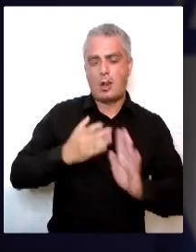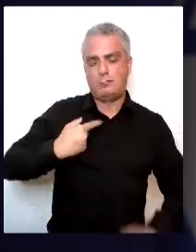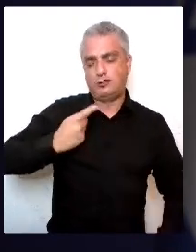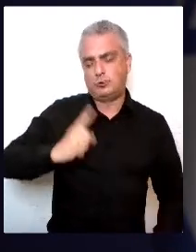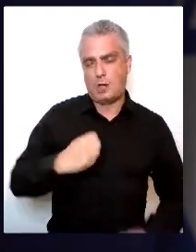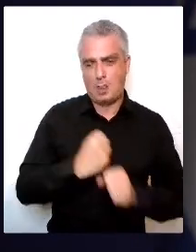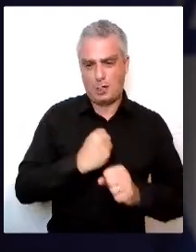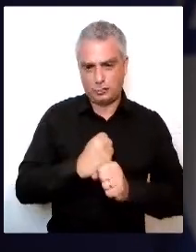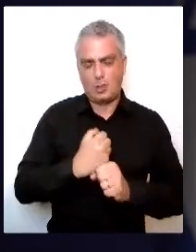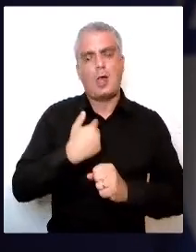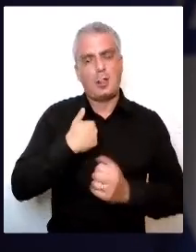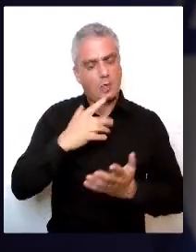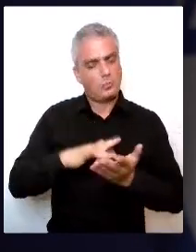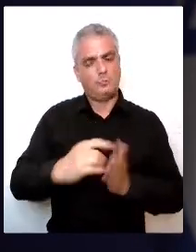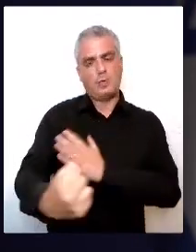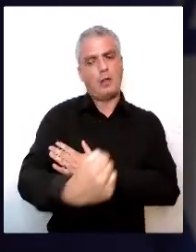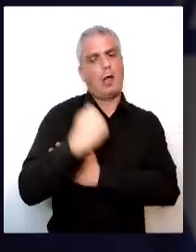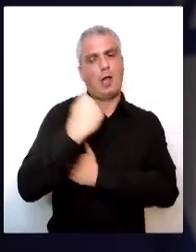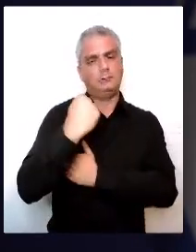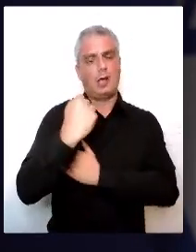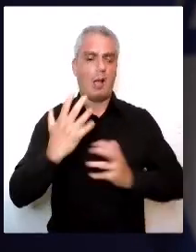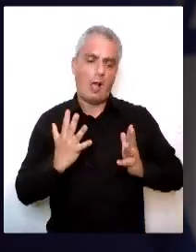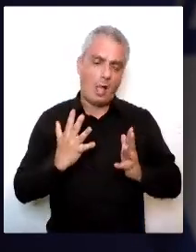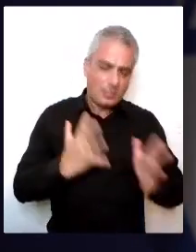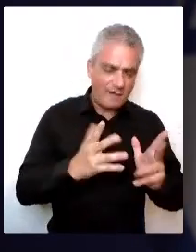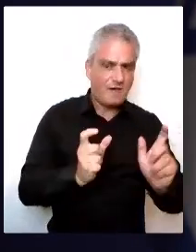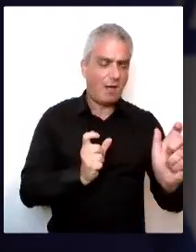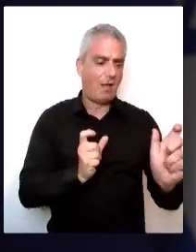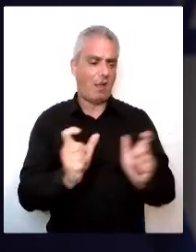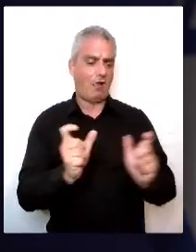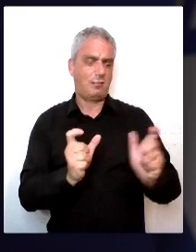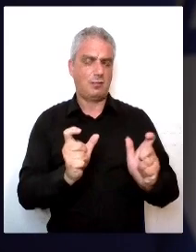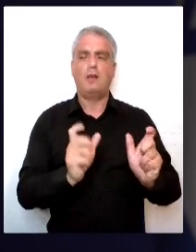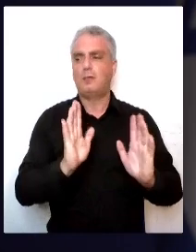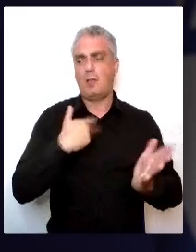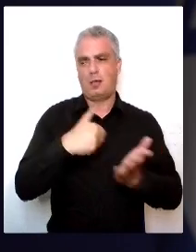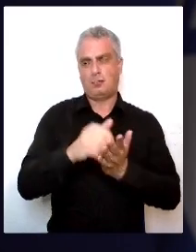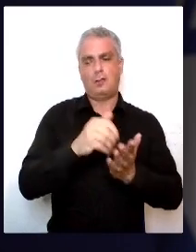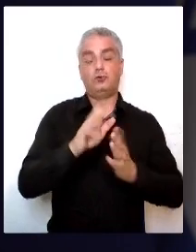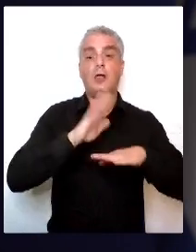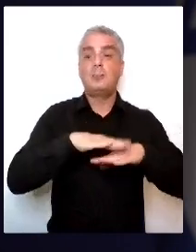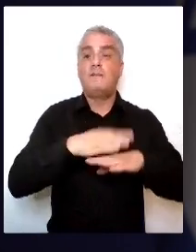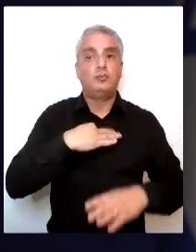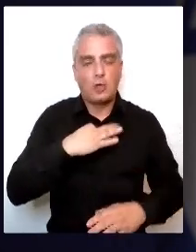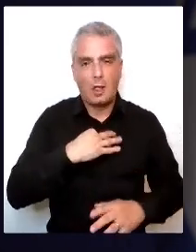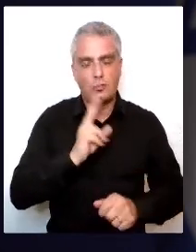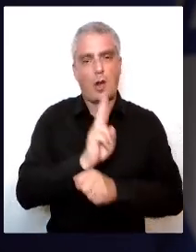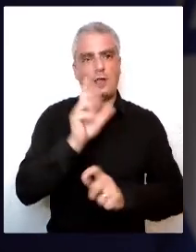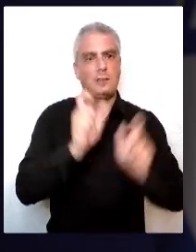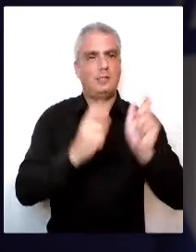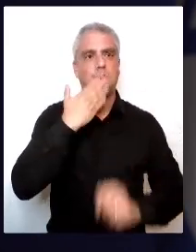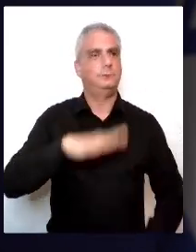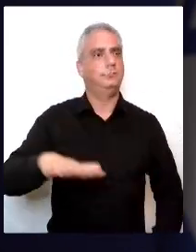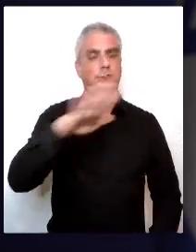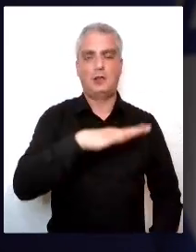אנחנו נמצאים חזק בהתקפה ובהגנה וכך נמשיך להיות התפקיד שלנו זה להגן על אזרחי מדינת ישראל